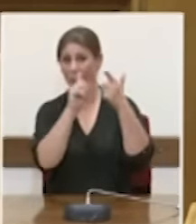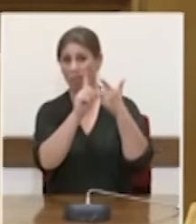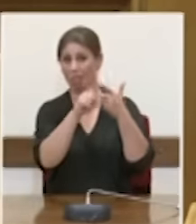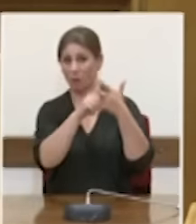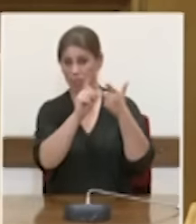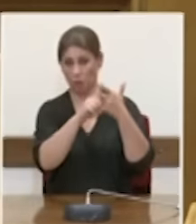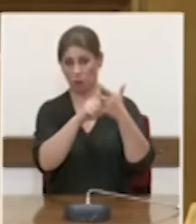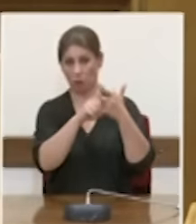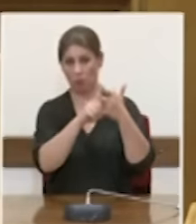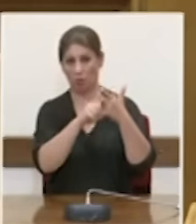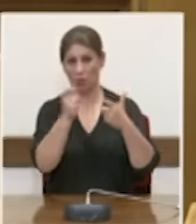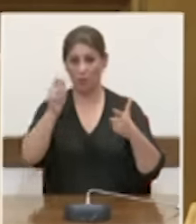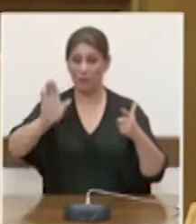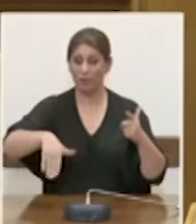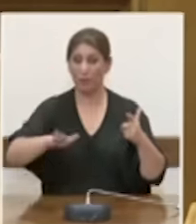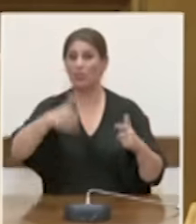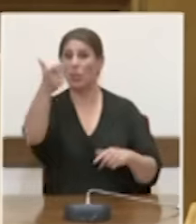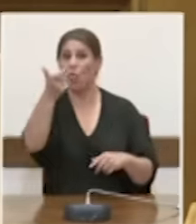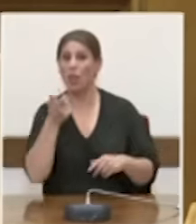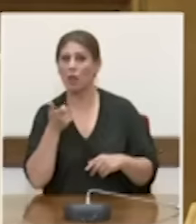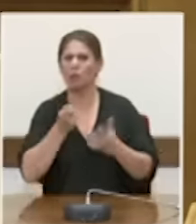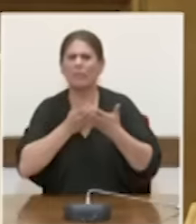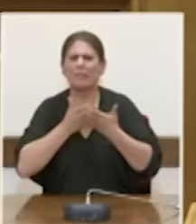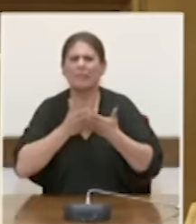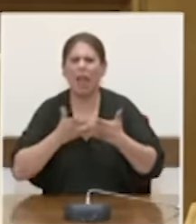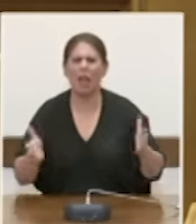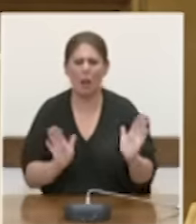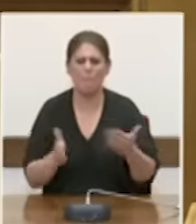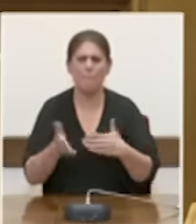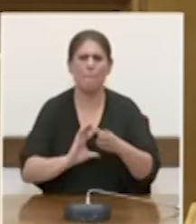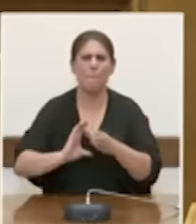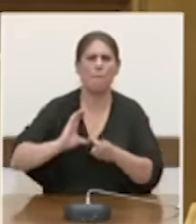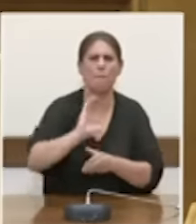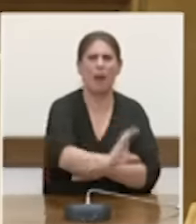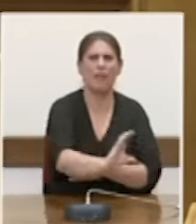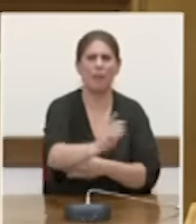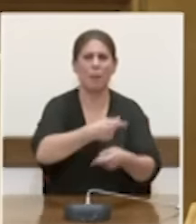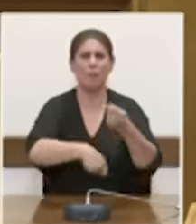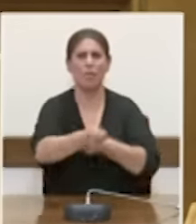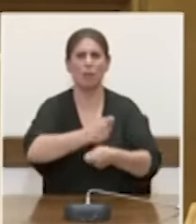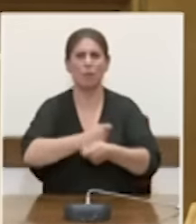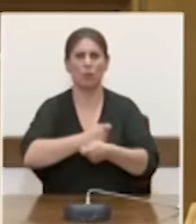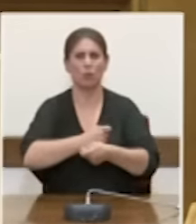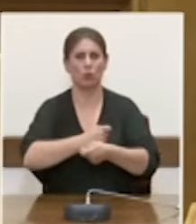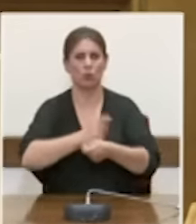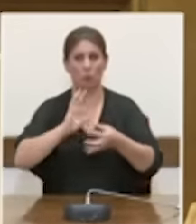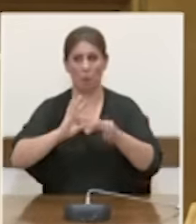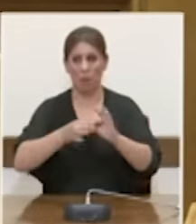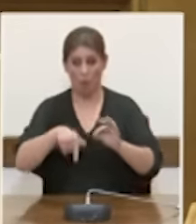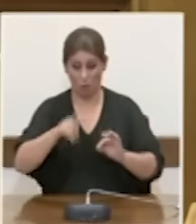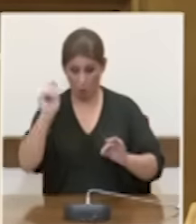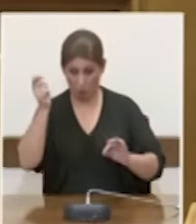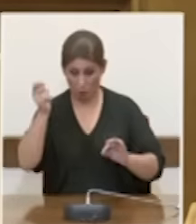Δεύτερον, το φτηνό δανεισμό και τα τεράστια πακέτα στους επιχειρηματικούς ομίλους. Πολιτική που υιοθέτησε όλα